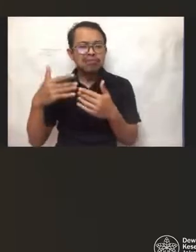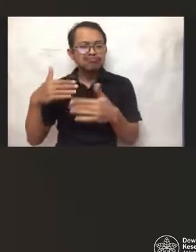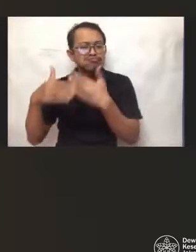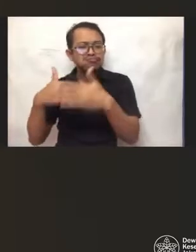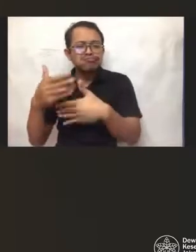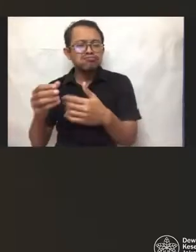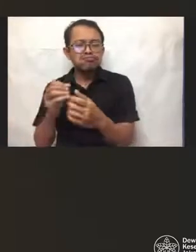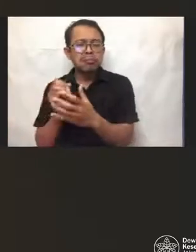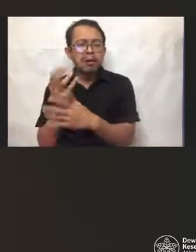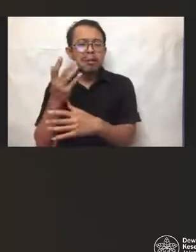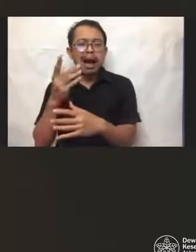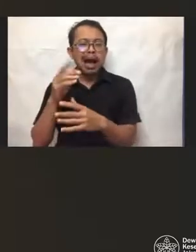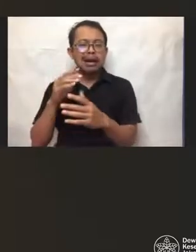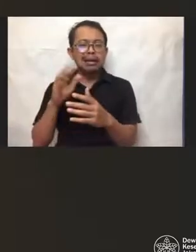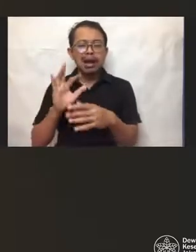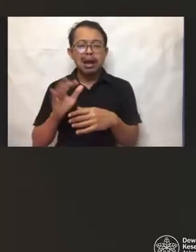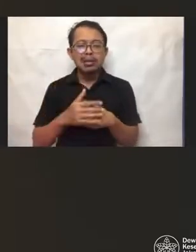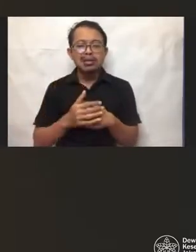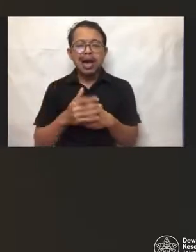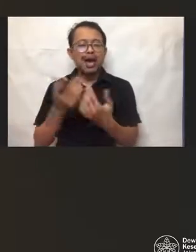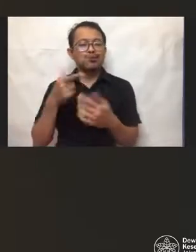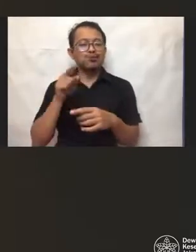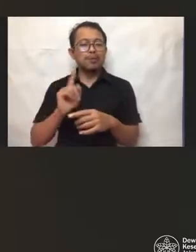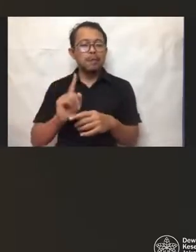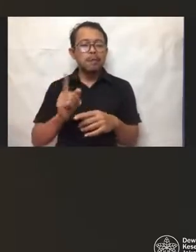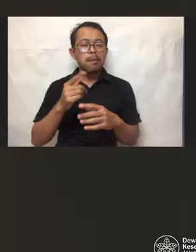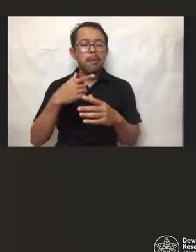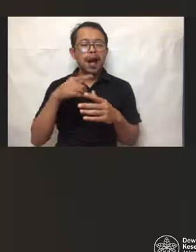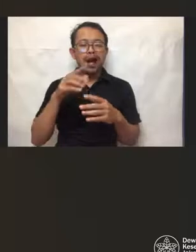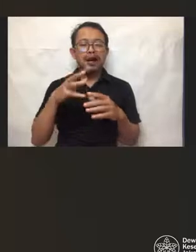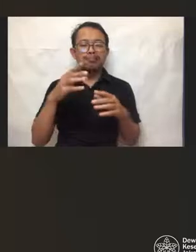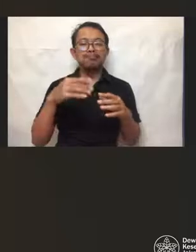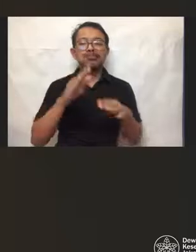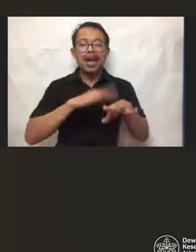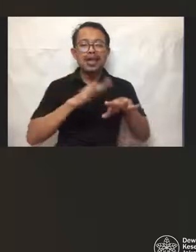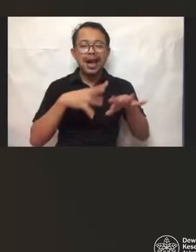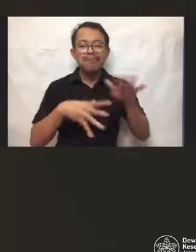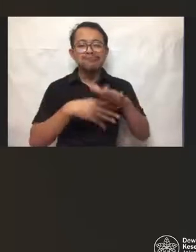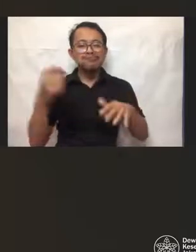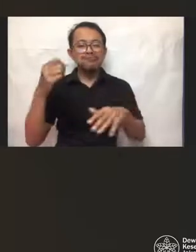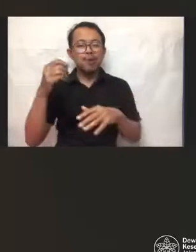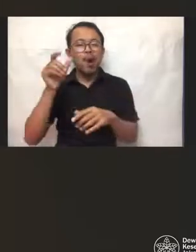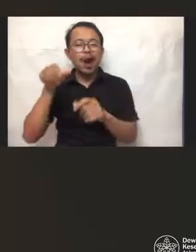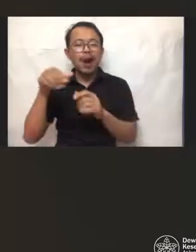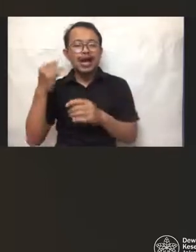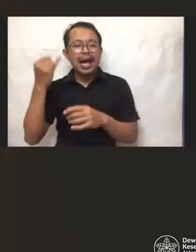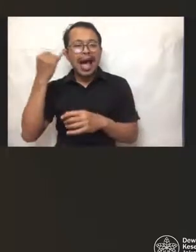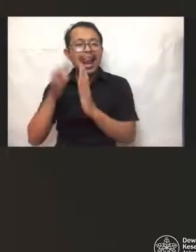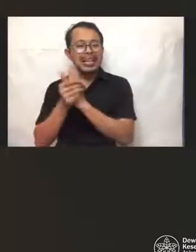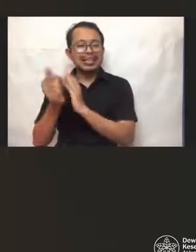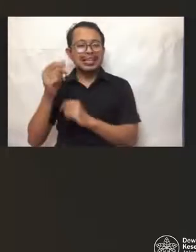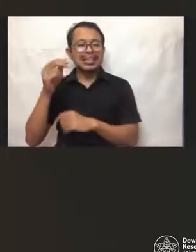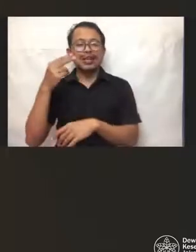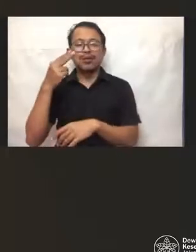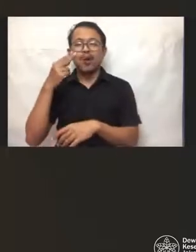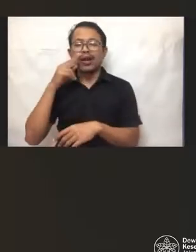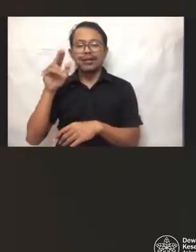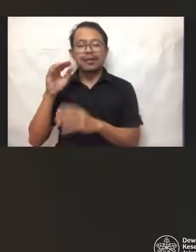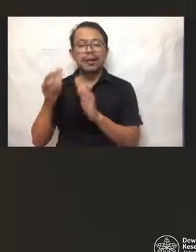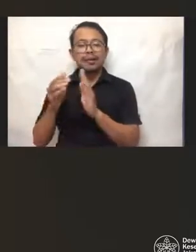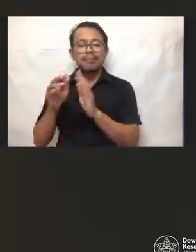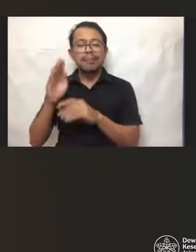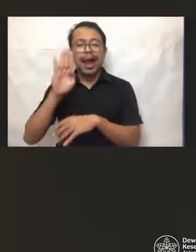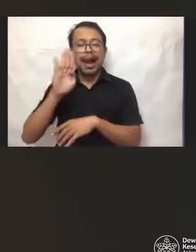ilmu tersebut, dan tradisi itu kemudian diambil alih oleh para ilmuwan di Barat. saya sangat menyayangkan bahwa mayoritas umat